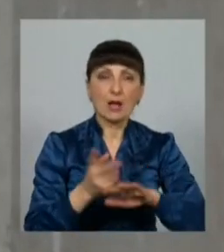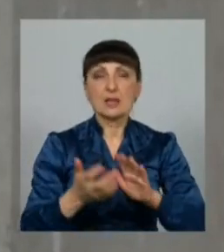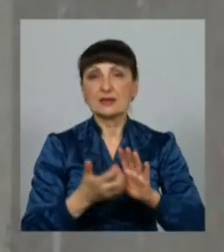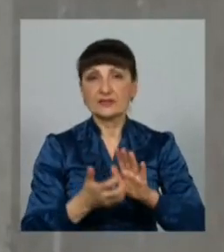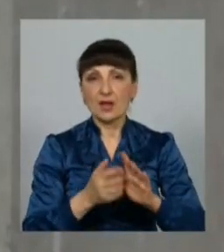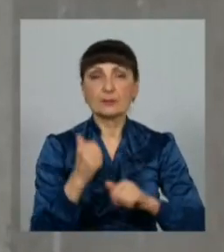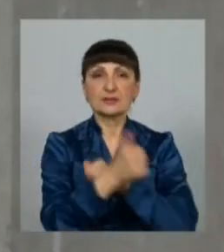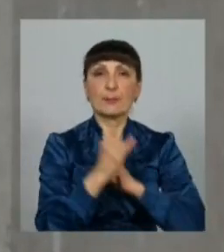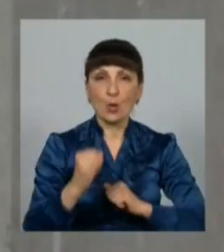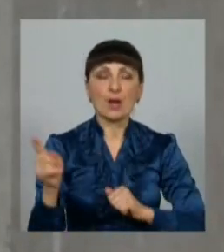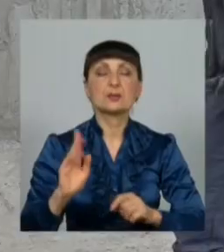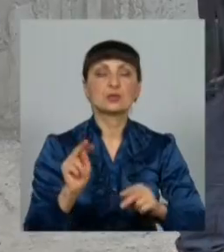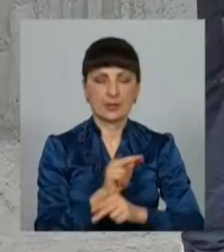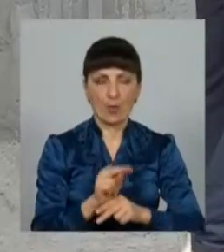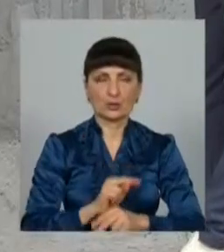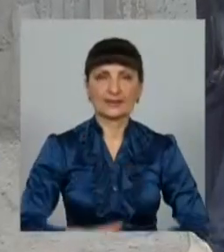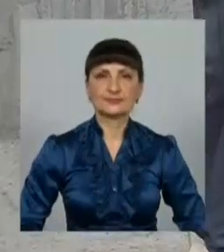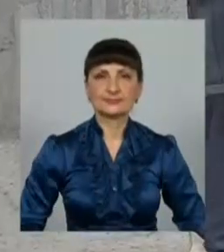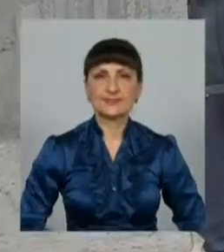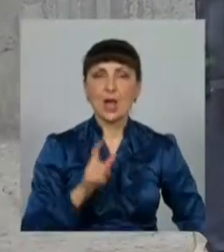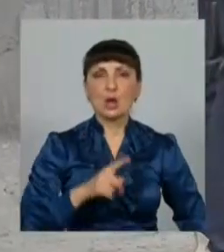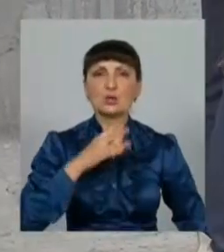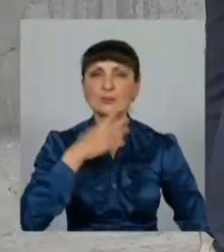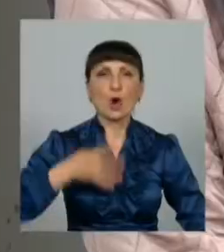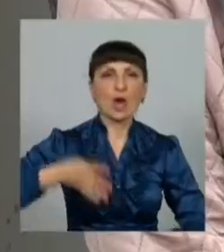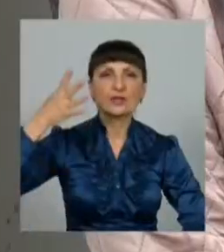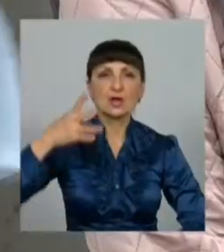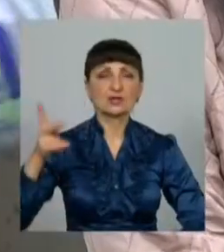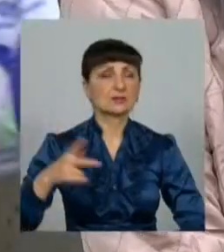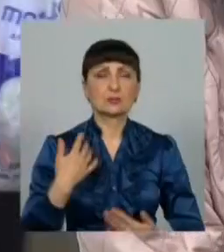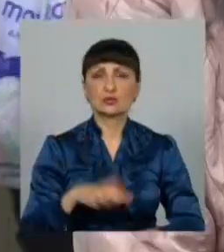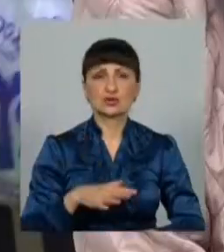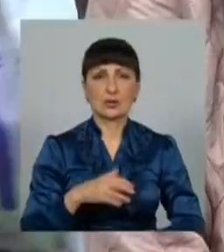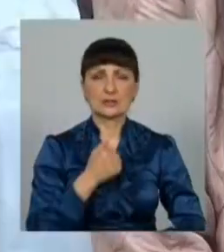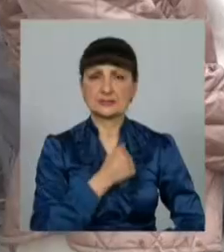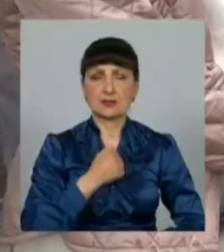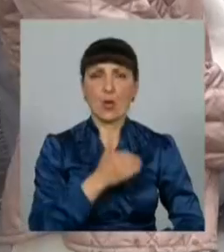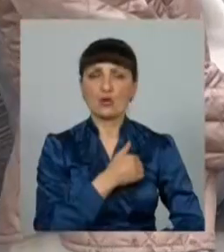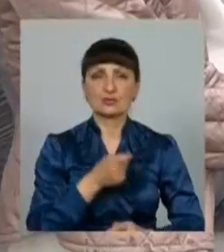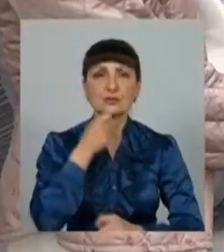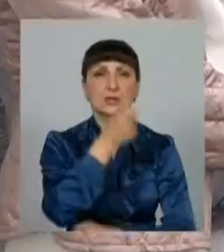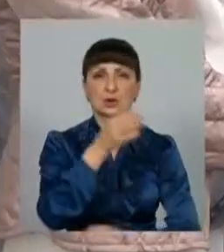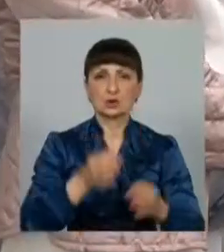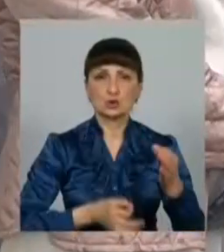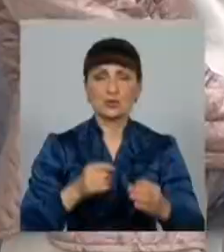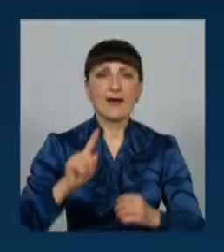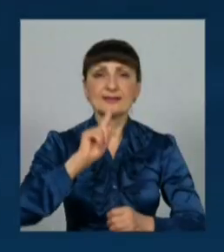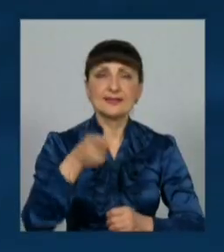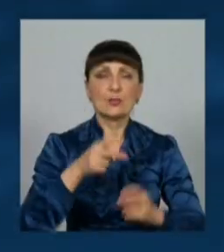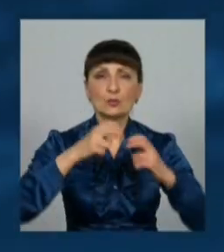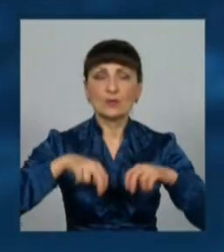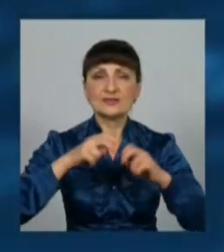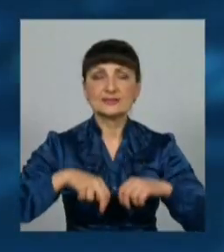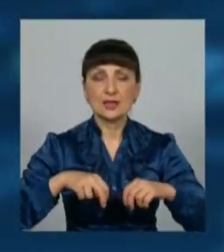некачественные материалы, они будут устранять. Жильцы многоэтажек настроены решительно, вплоть до обращения в суд. Они требуют провести экспертизу